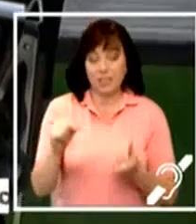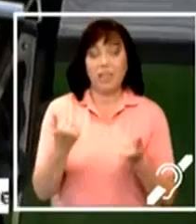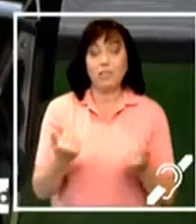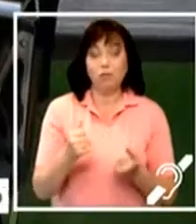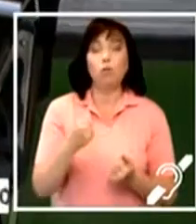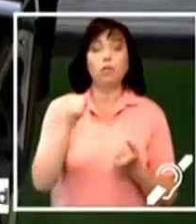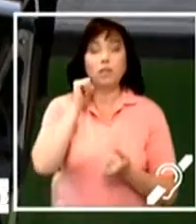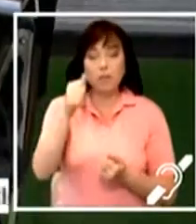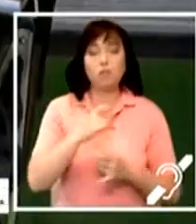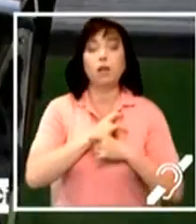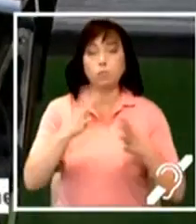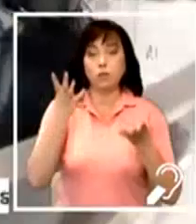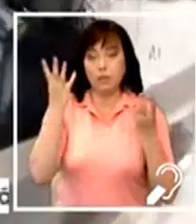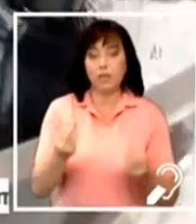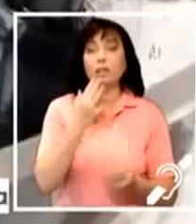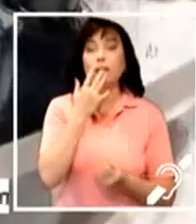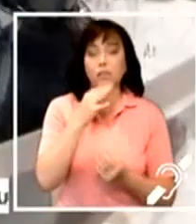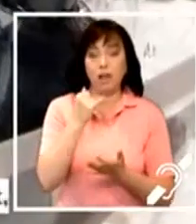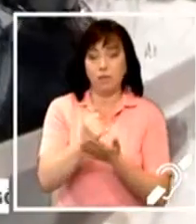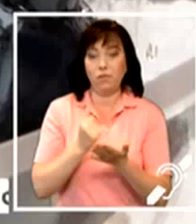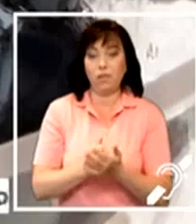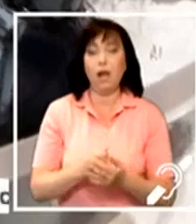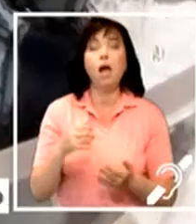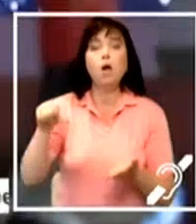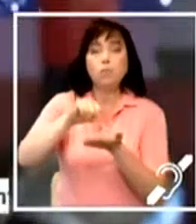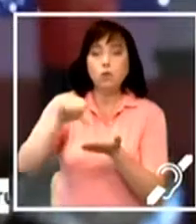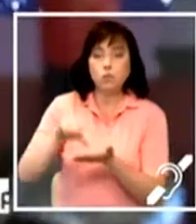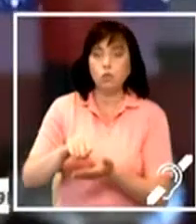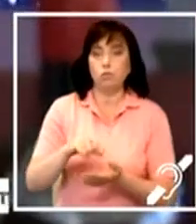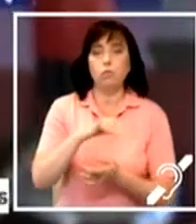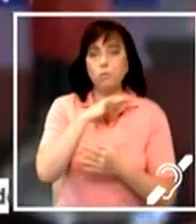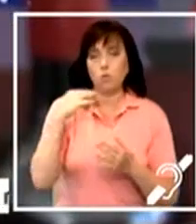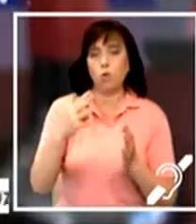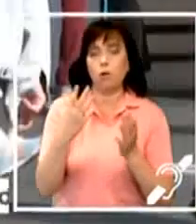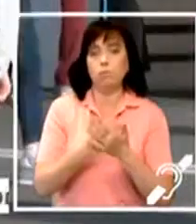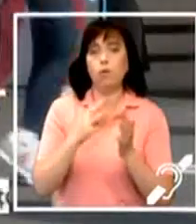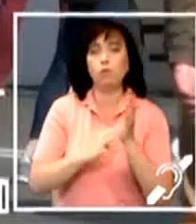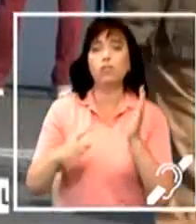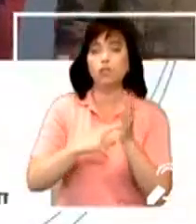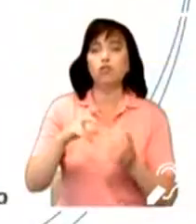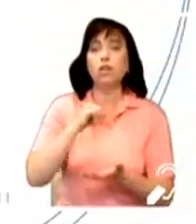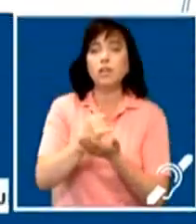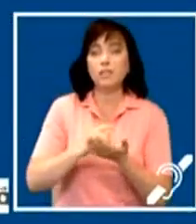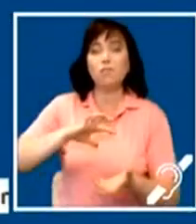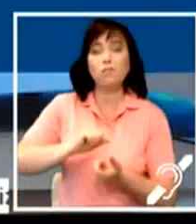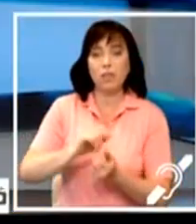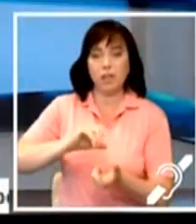și mâine este sărbătorită Ziua Națională a Vinului. Sunt prezente numai puțin de 86 de vinerii.